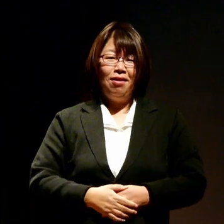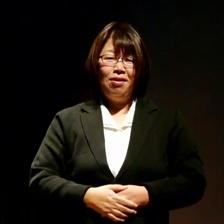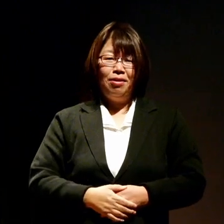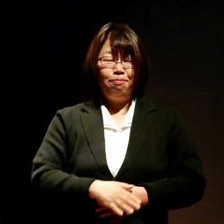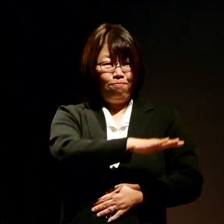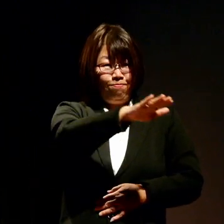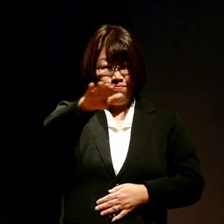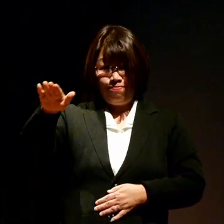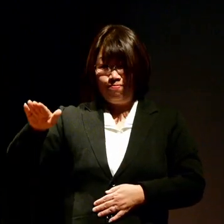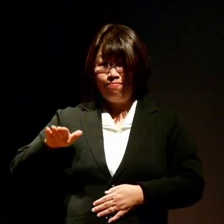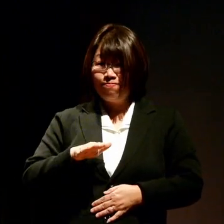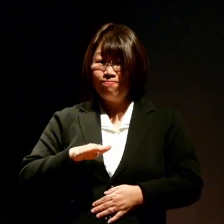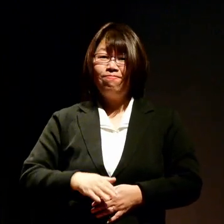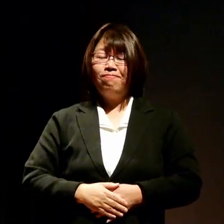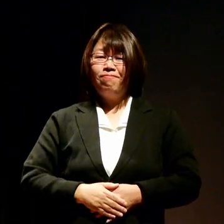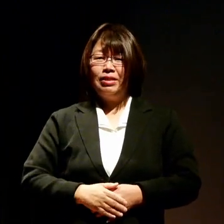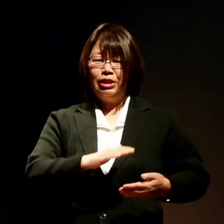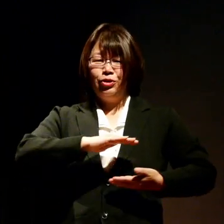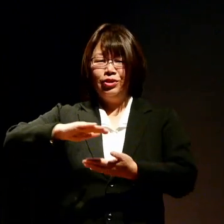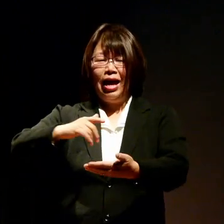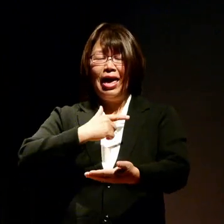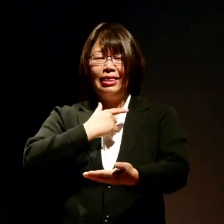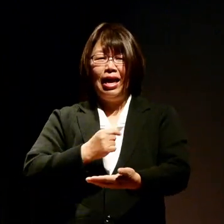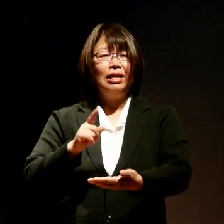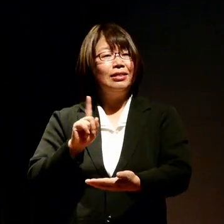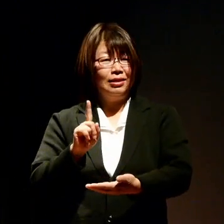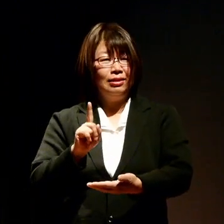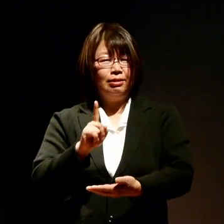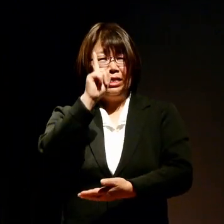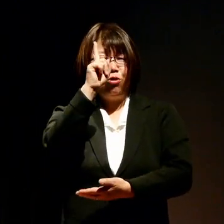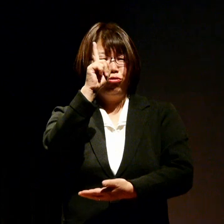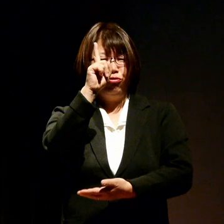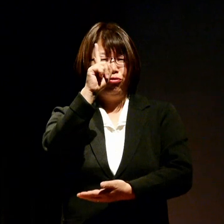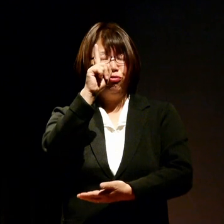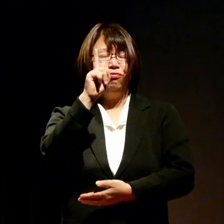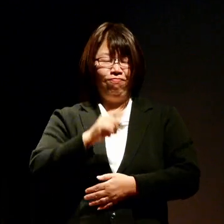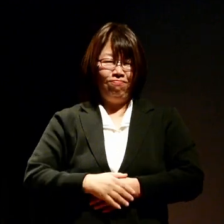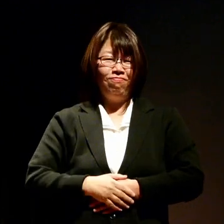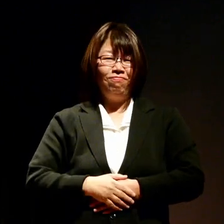皆さんに伝えたいことはただ一つです。